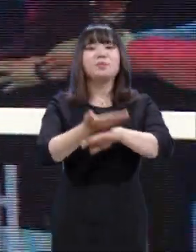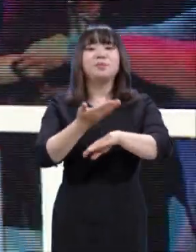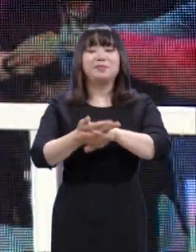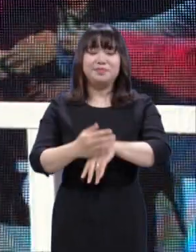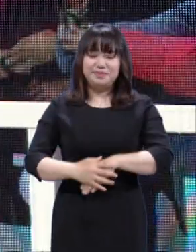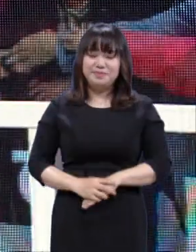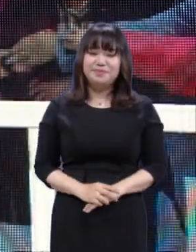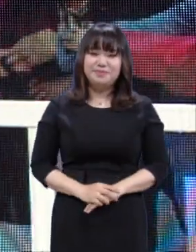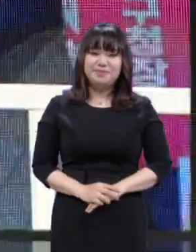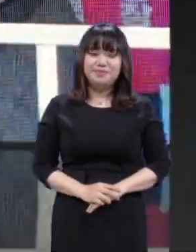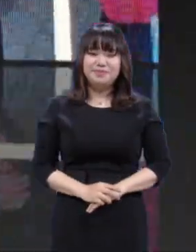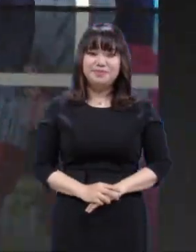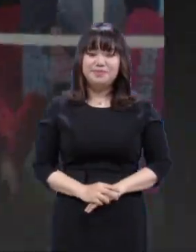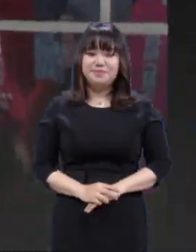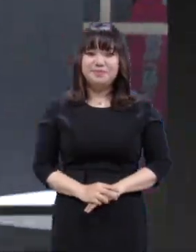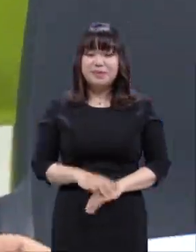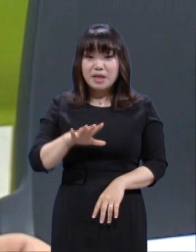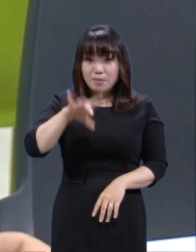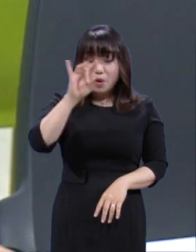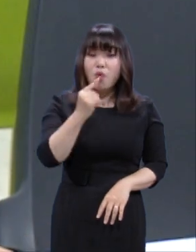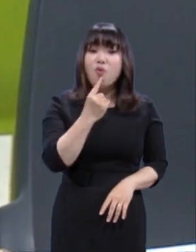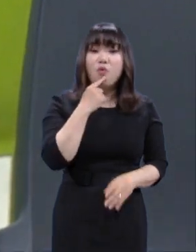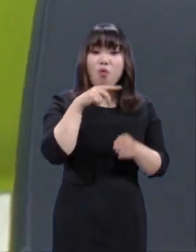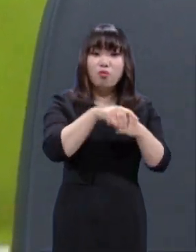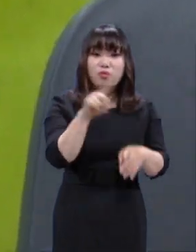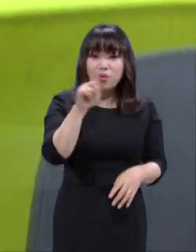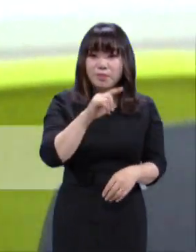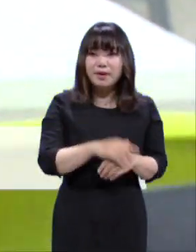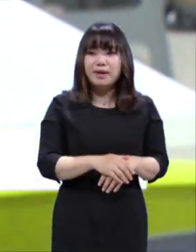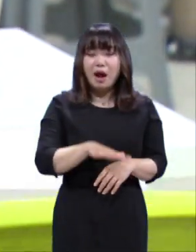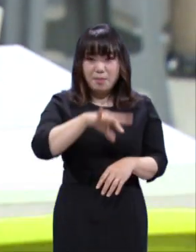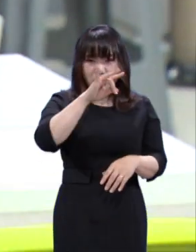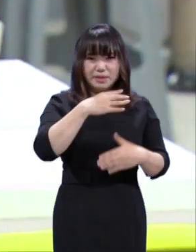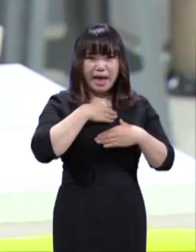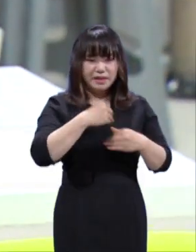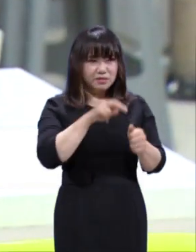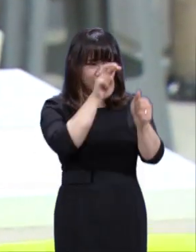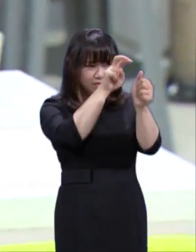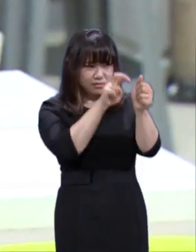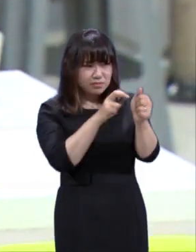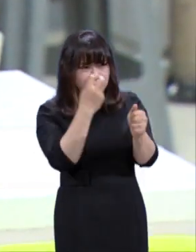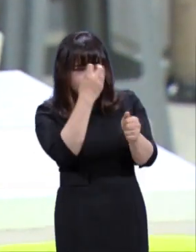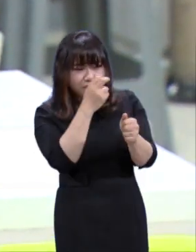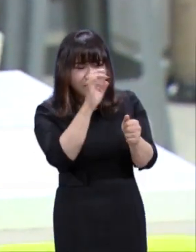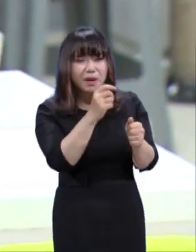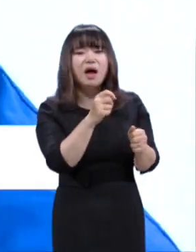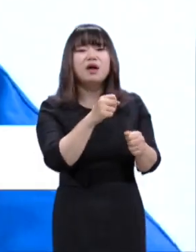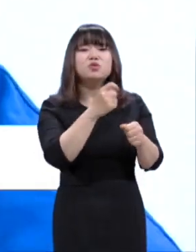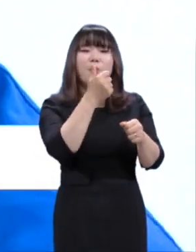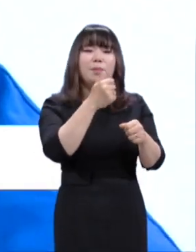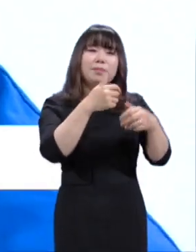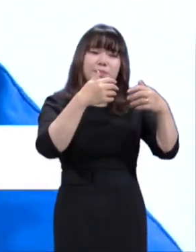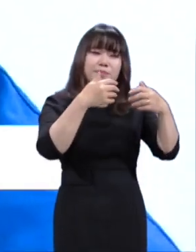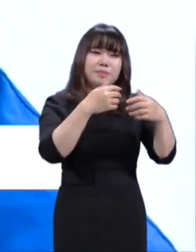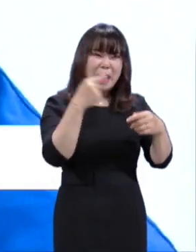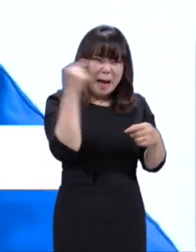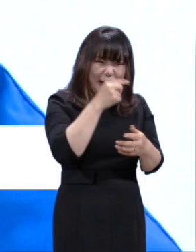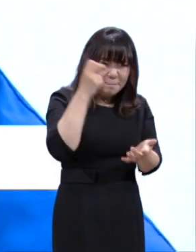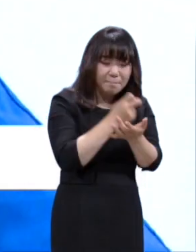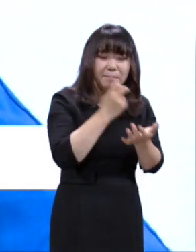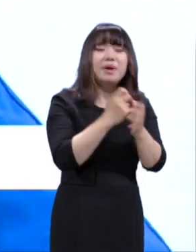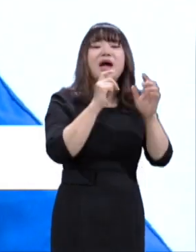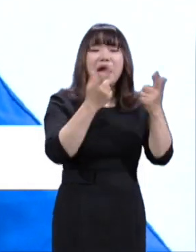차이가 분명합니다. 먼저 오승록 후보는 안전진단 기준을 완화시키고 각 단지들의 정밀안전진단